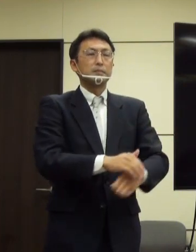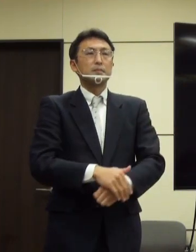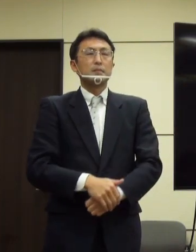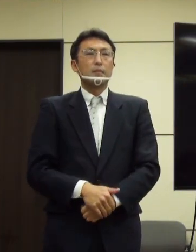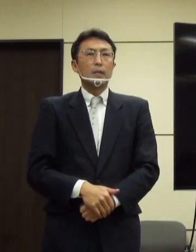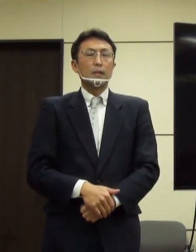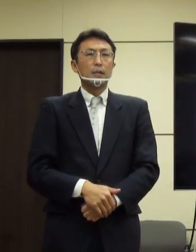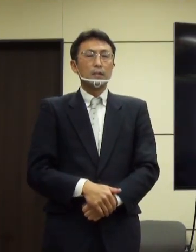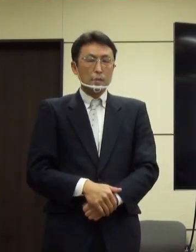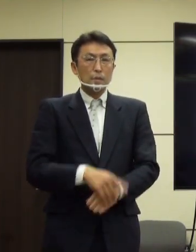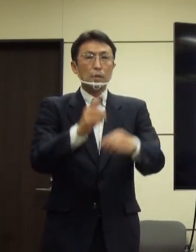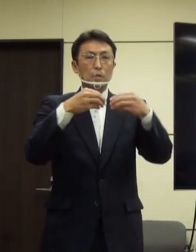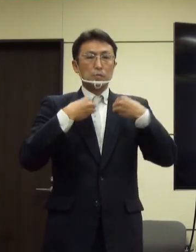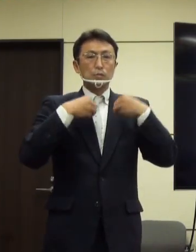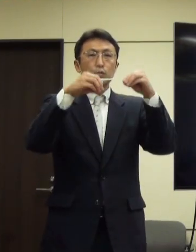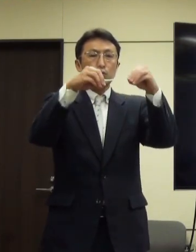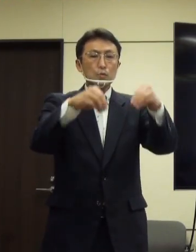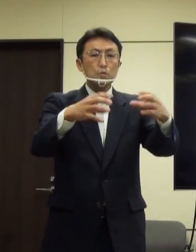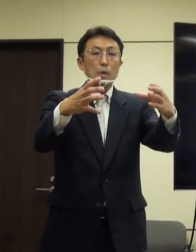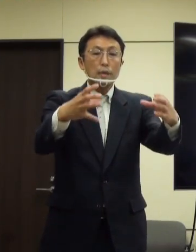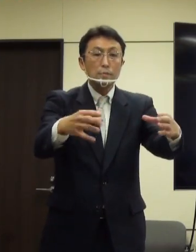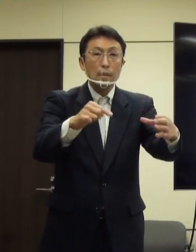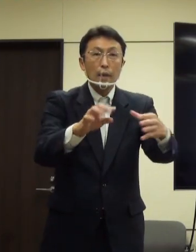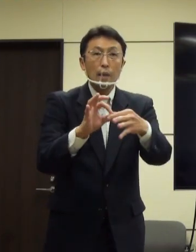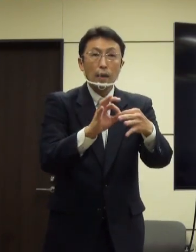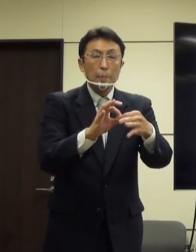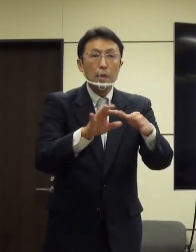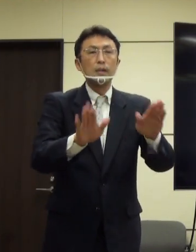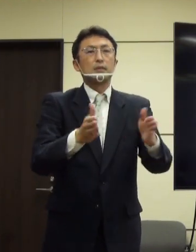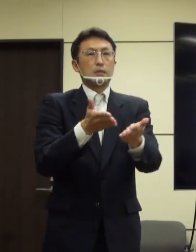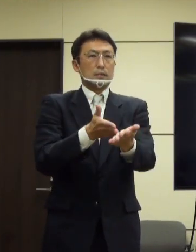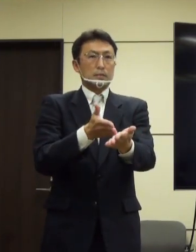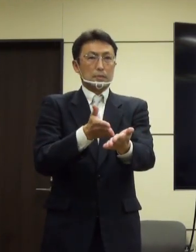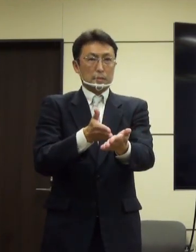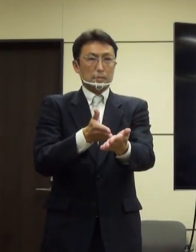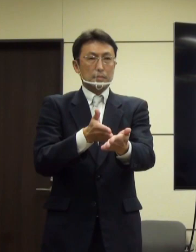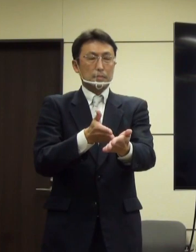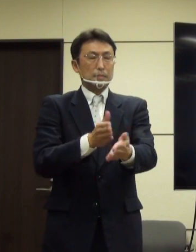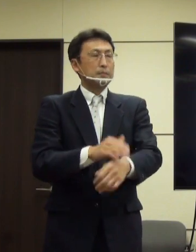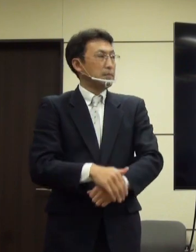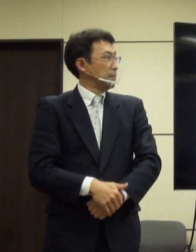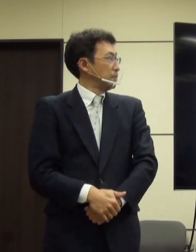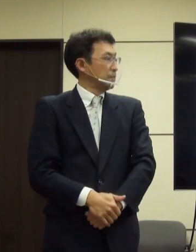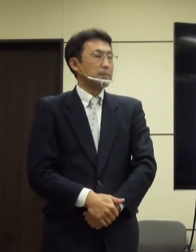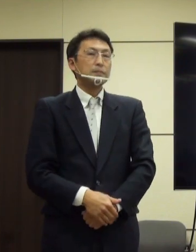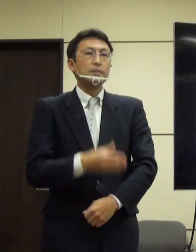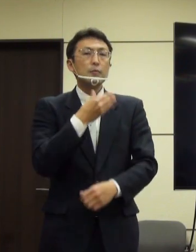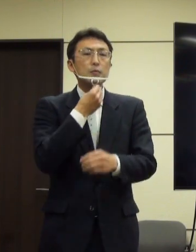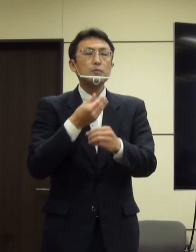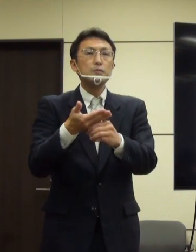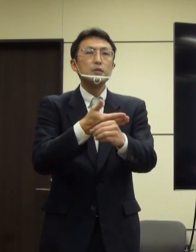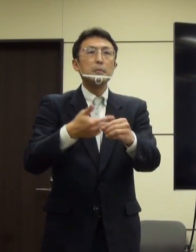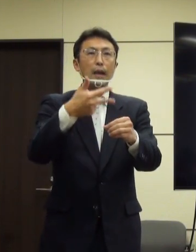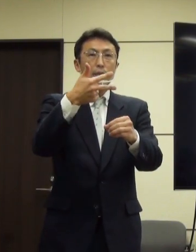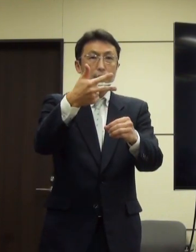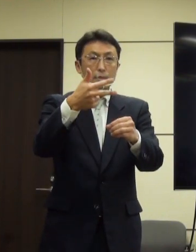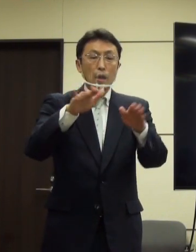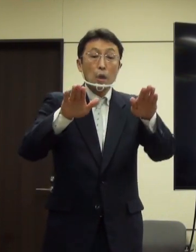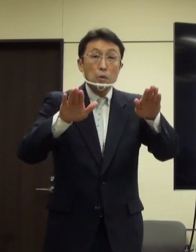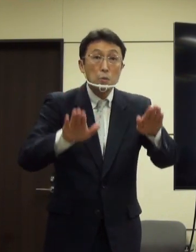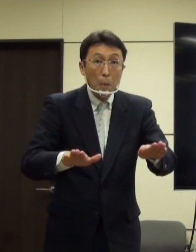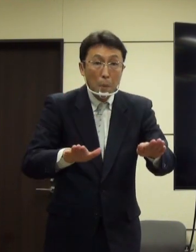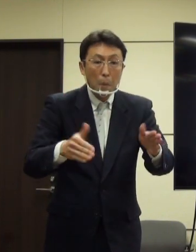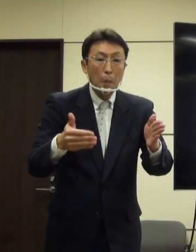ちょっとお話しさせていただきたいと思います福島市ではへまあ今日まで272名というたちになりまし